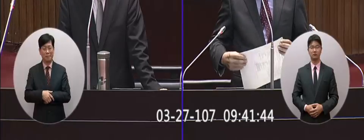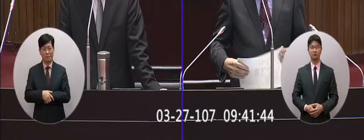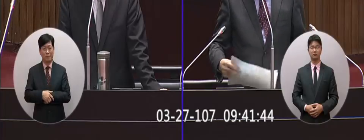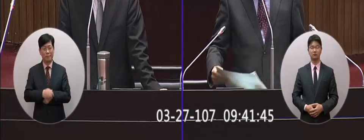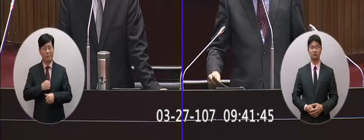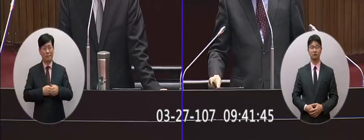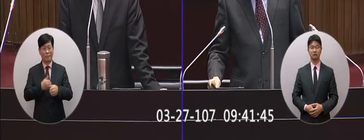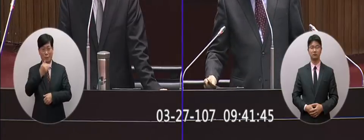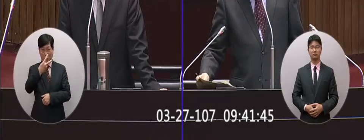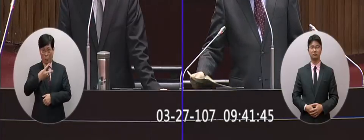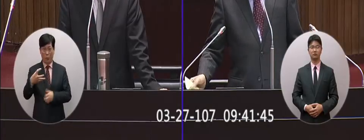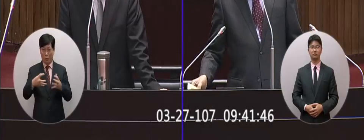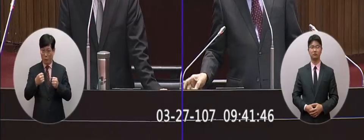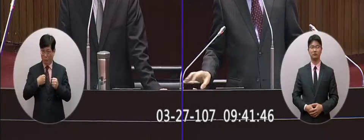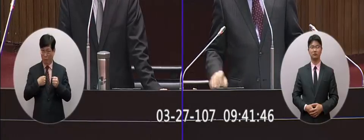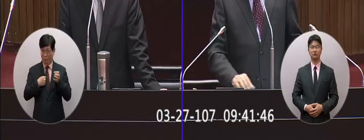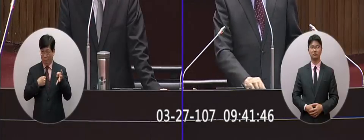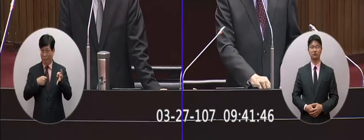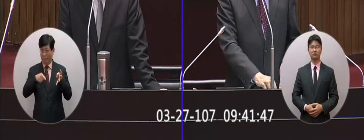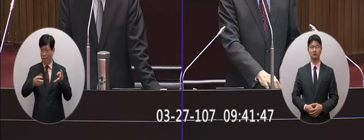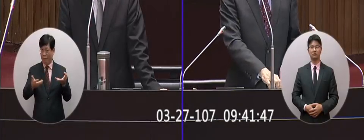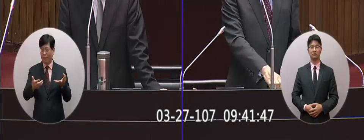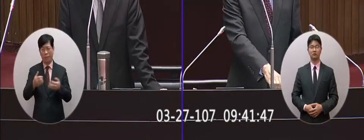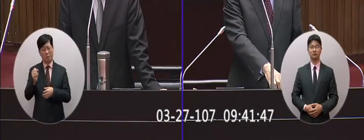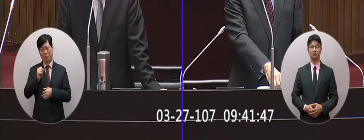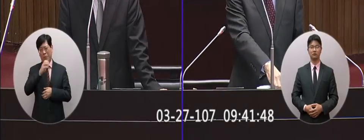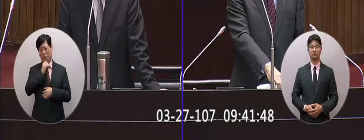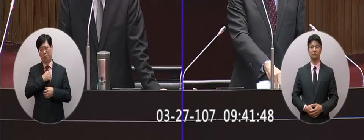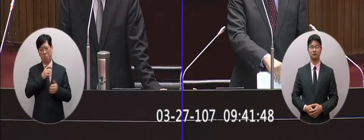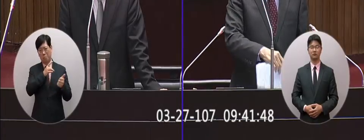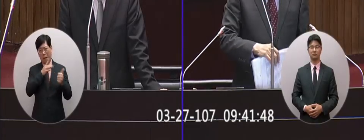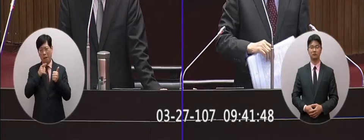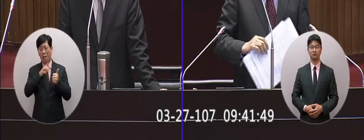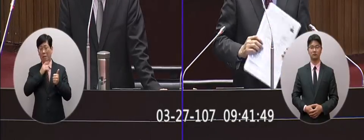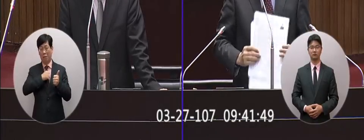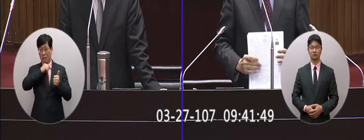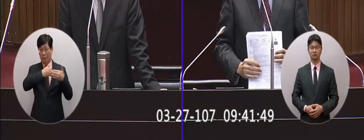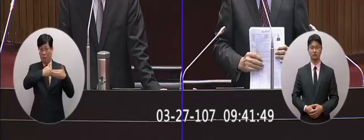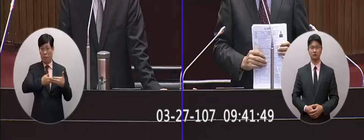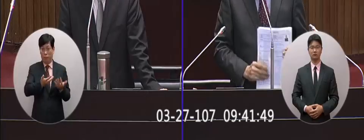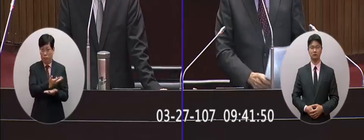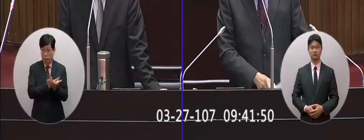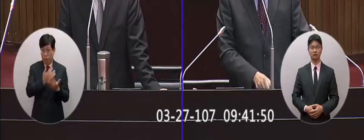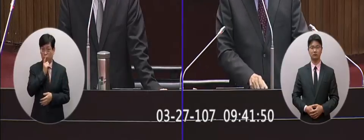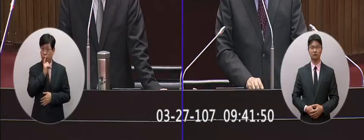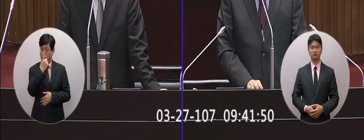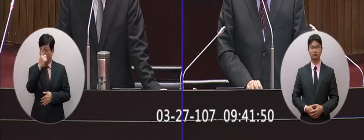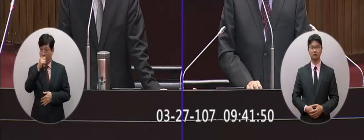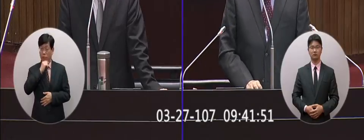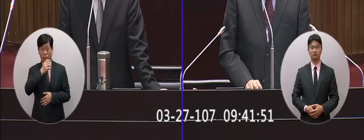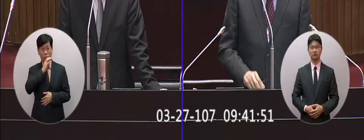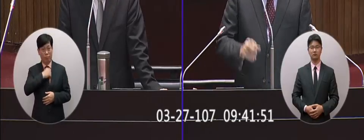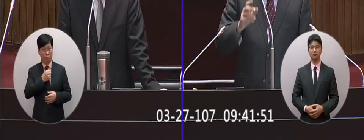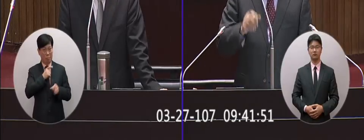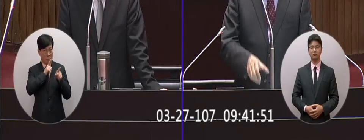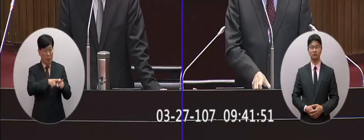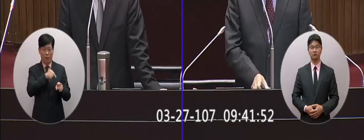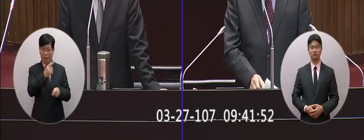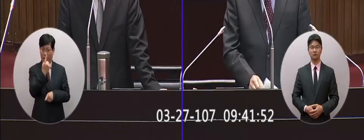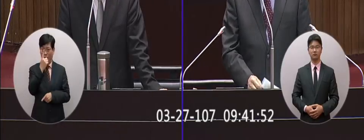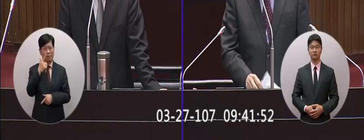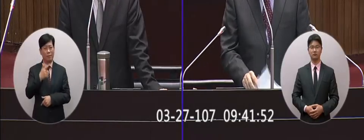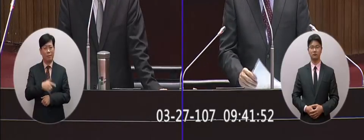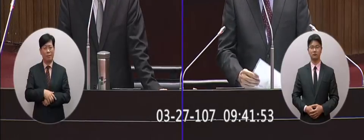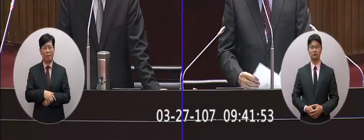实九二共识啊。不应该把它当作是两岸交流的唯一管道啦，啊、